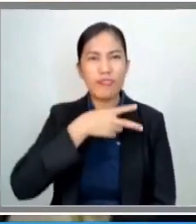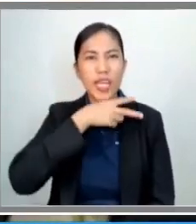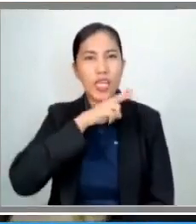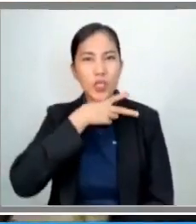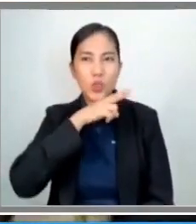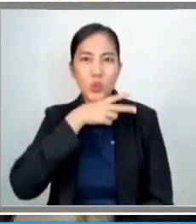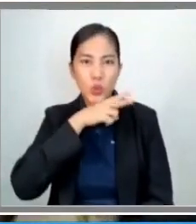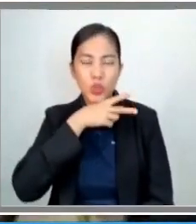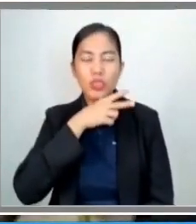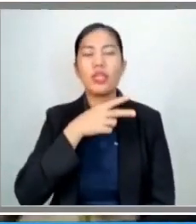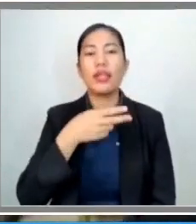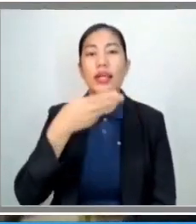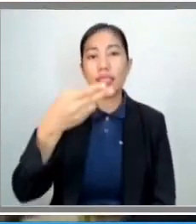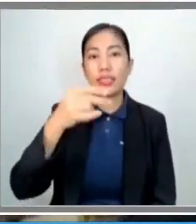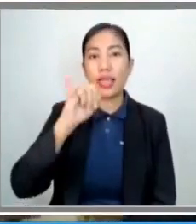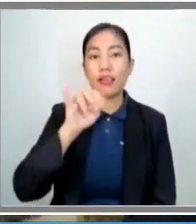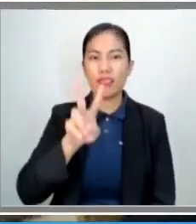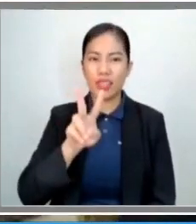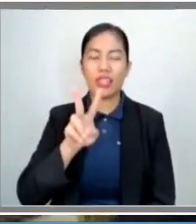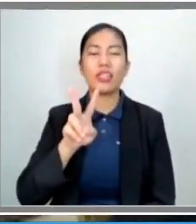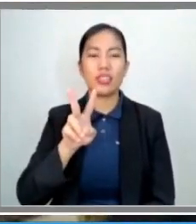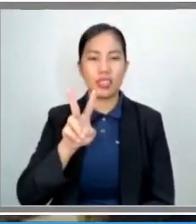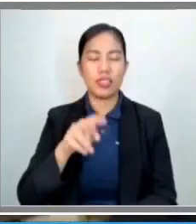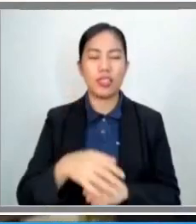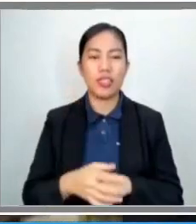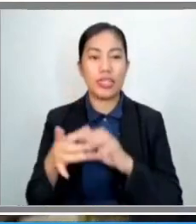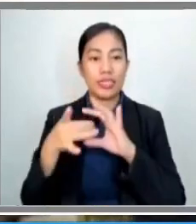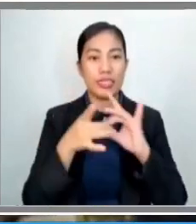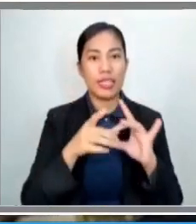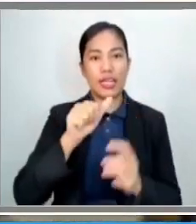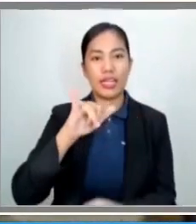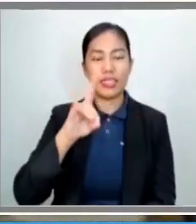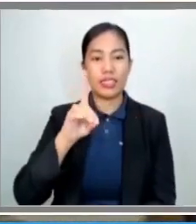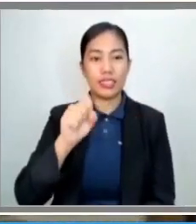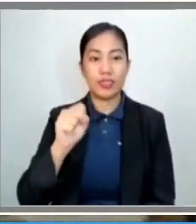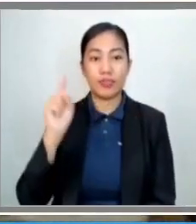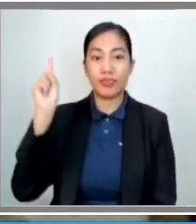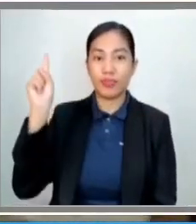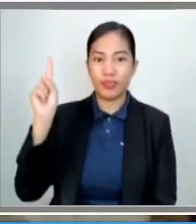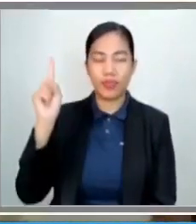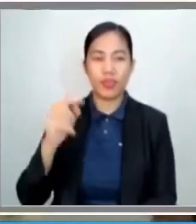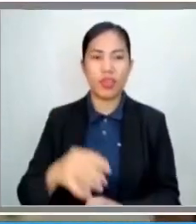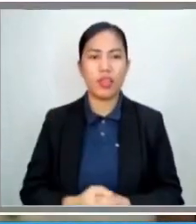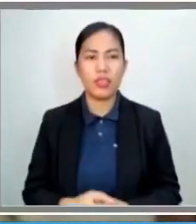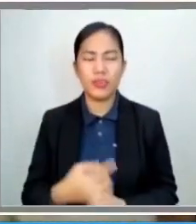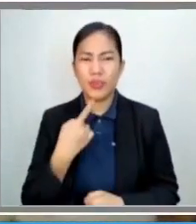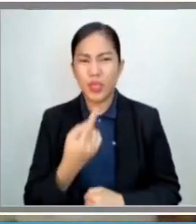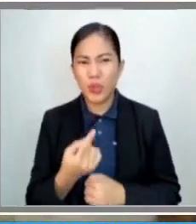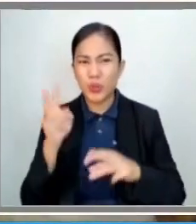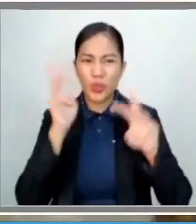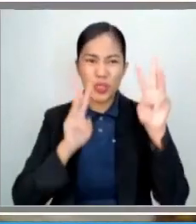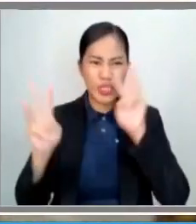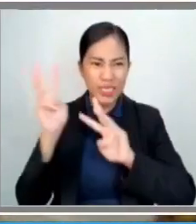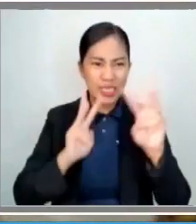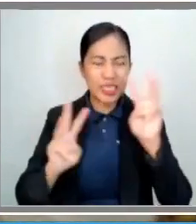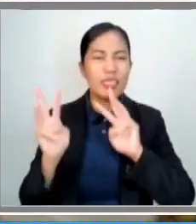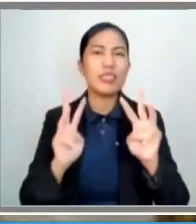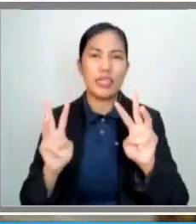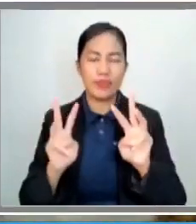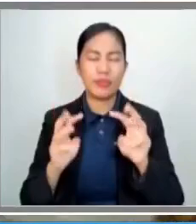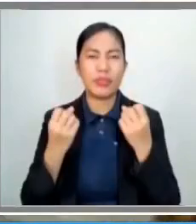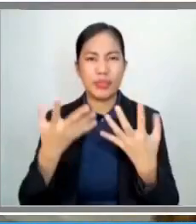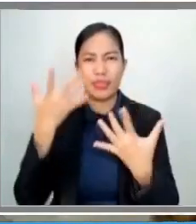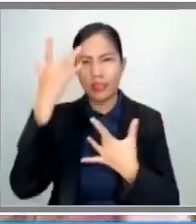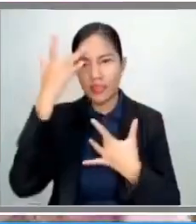country Director ng UN aids na si Louis Ocampo nakababahala ang sitwasyon ng HIV sa bansa mula kasi